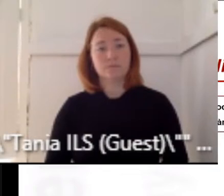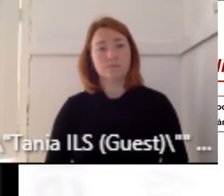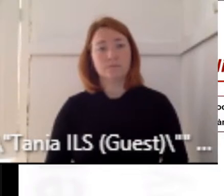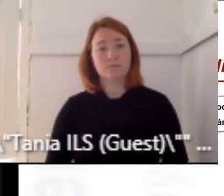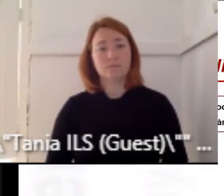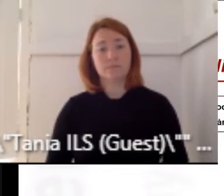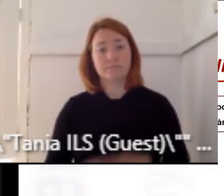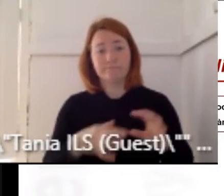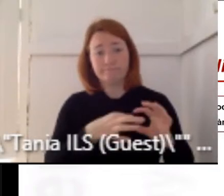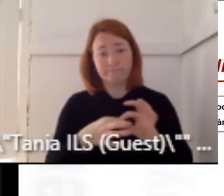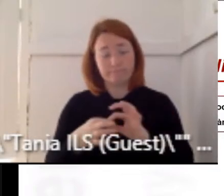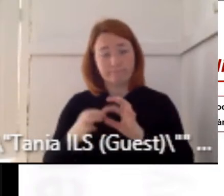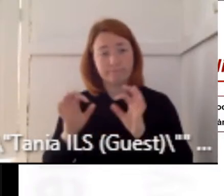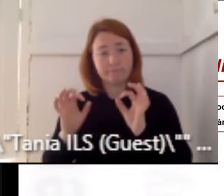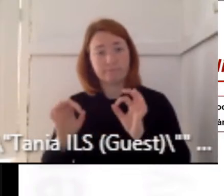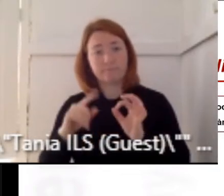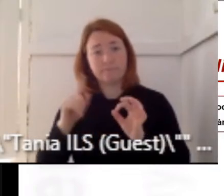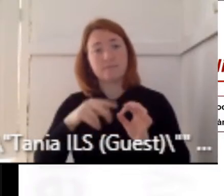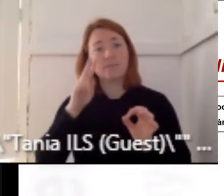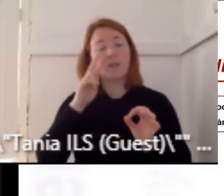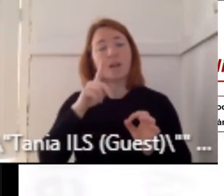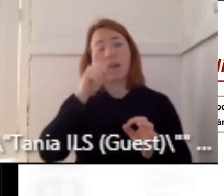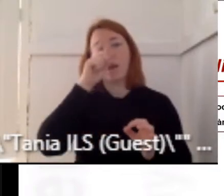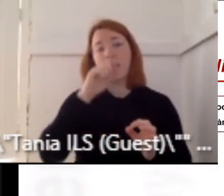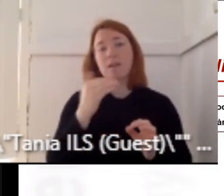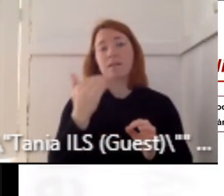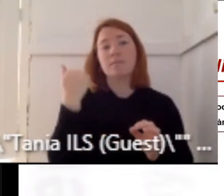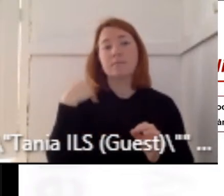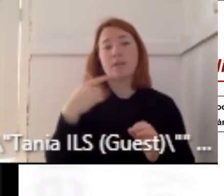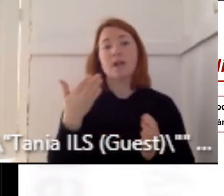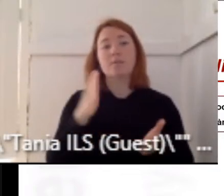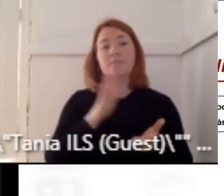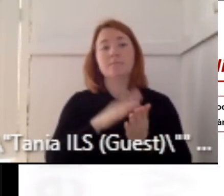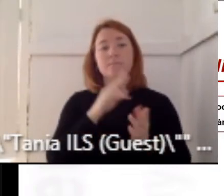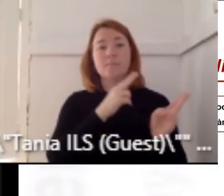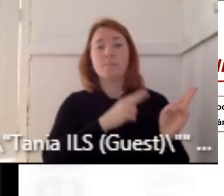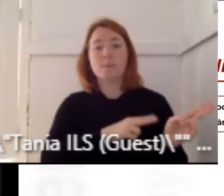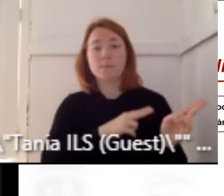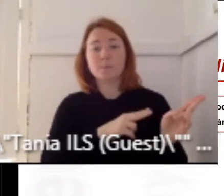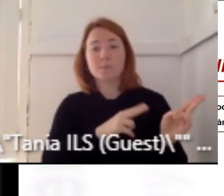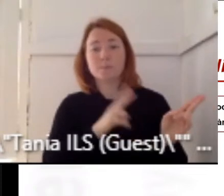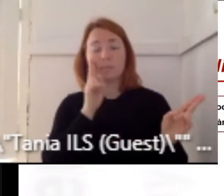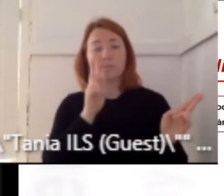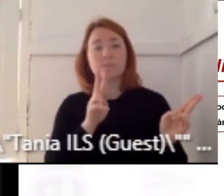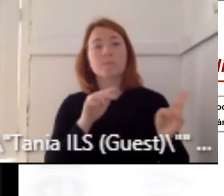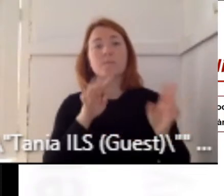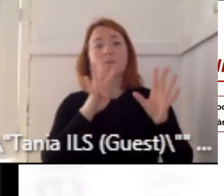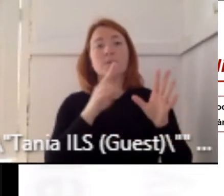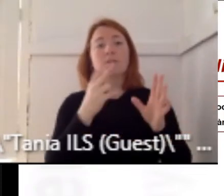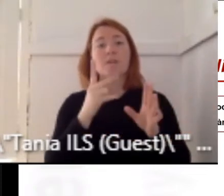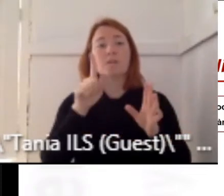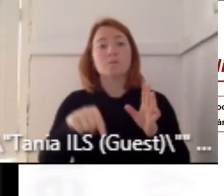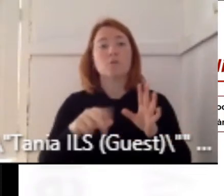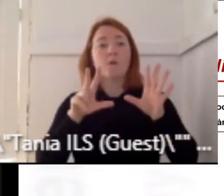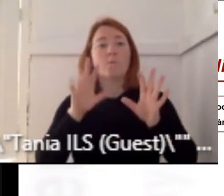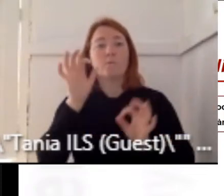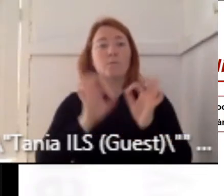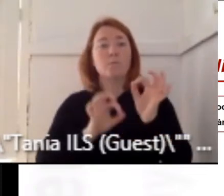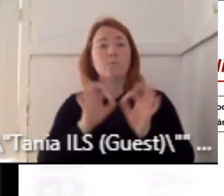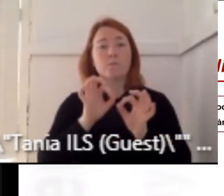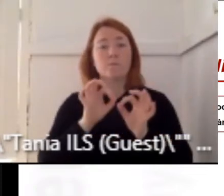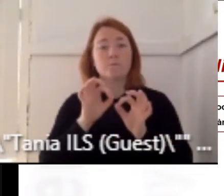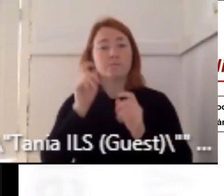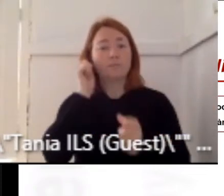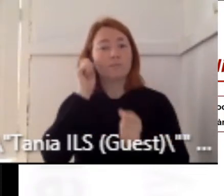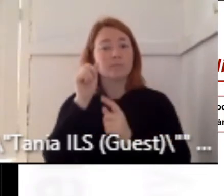doncs, també podem veure com durant l'any 2020 i fins al mes d'octubre el tancament de l'informe, el 92,8% de les trucades per motiu